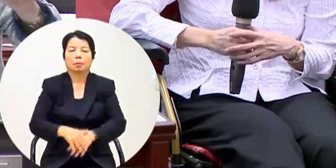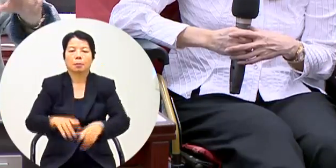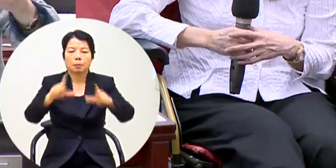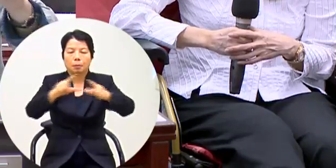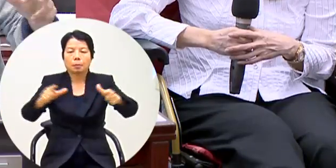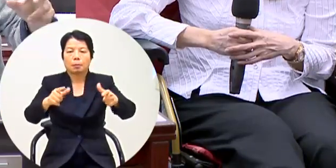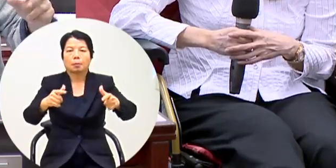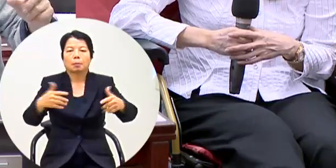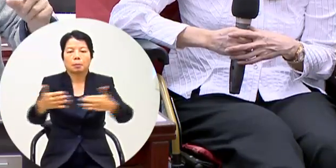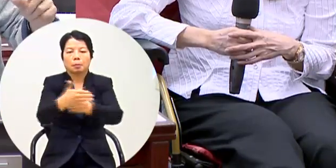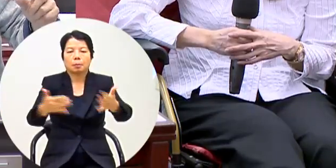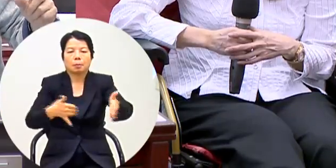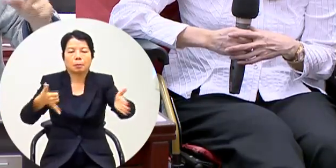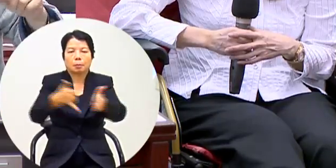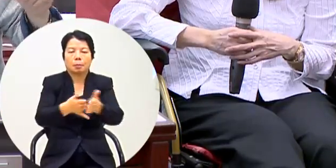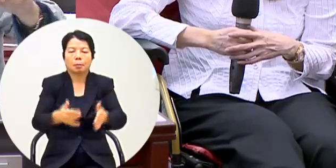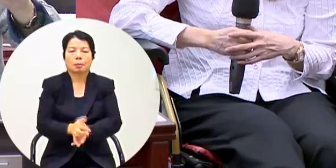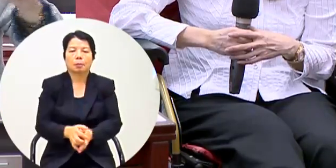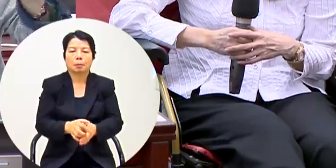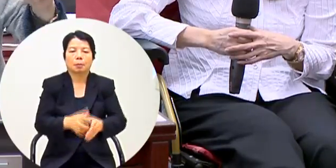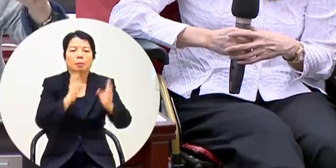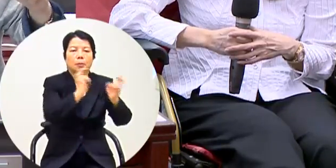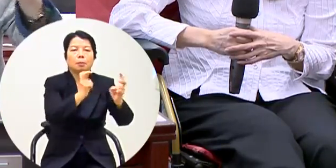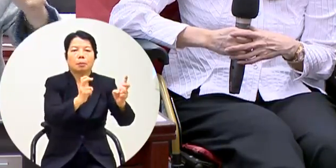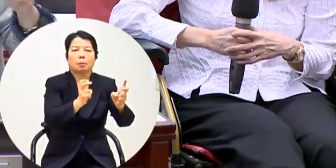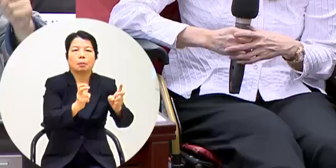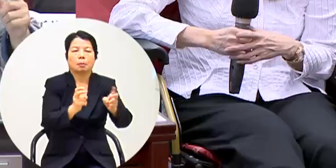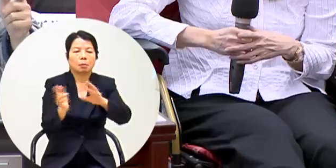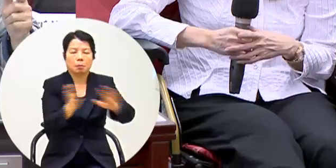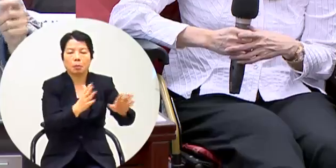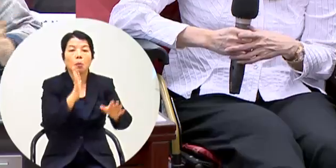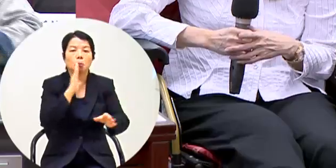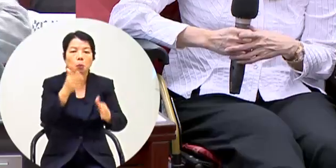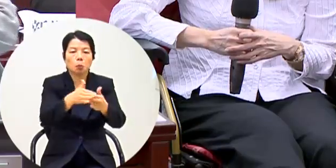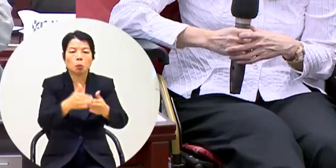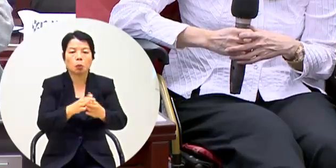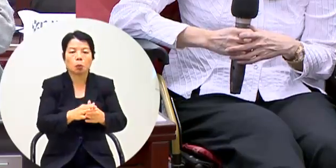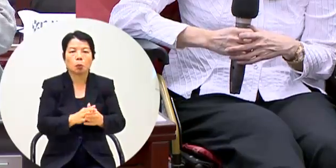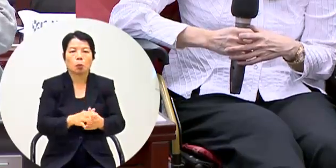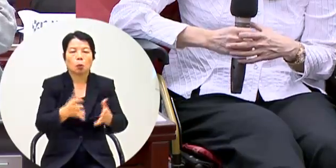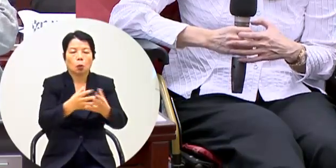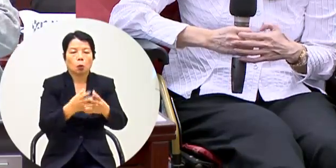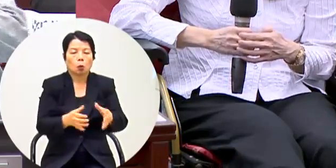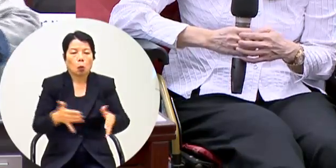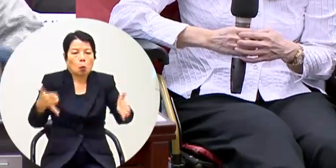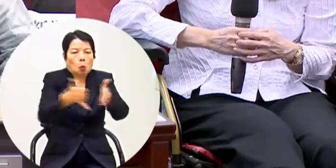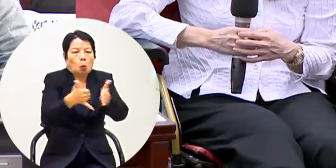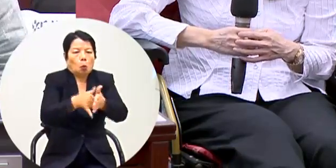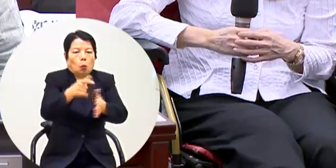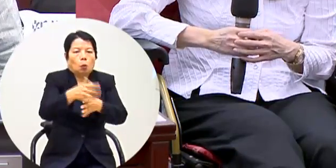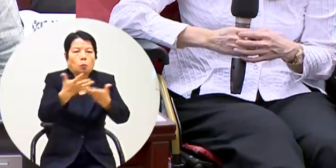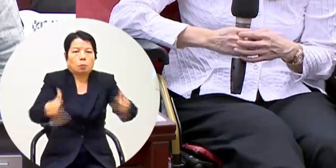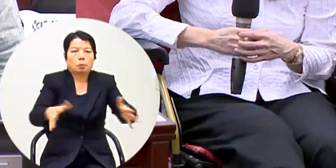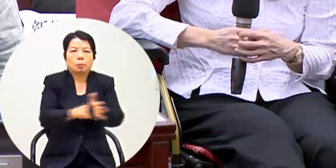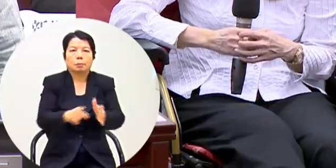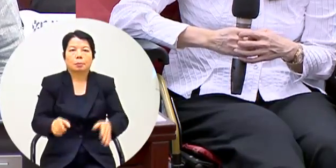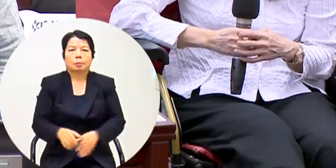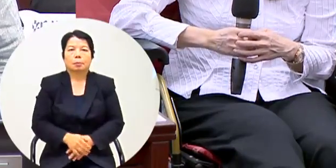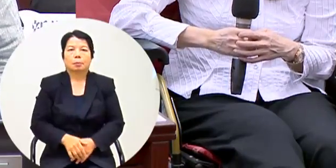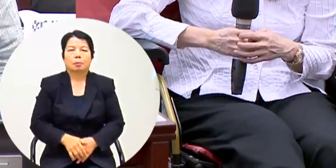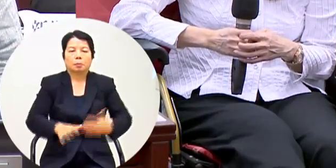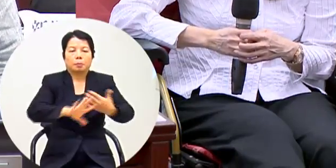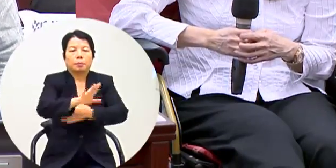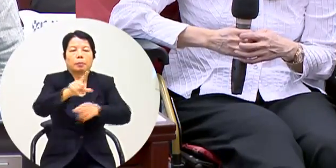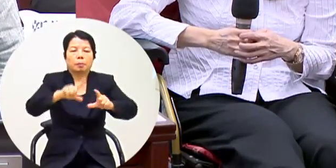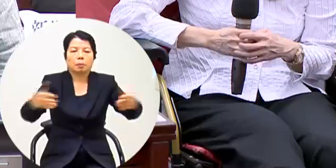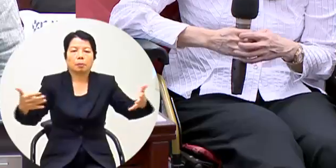运是在尖峰时期，这个时段免费，其他的大众运输我们都一律免费。啊，